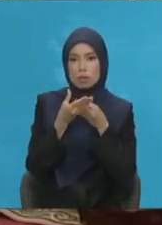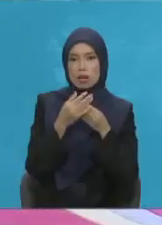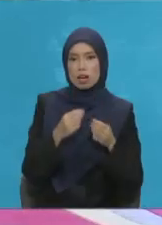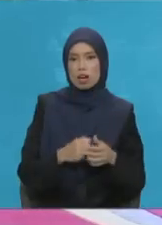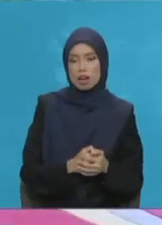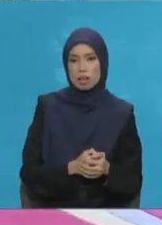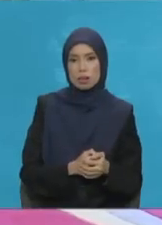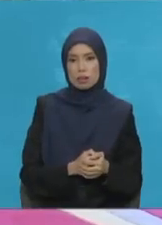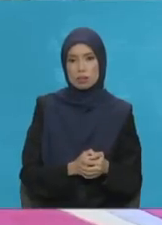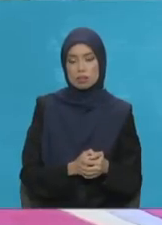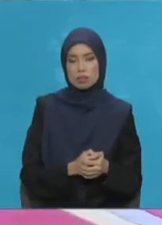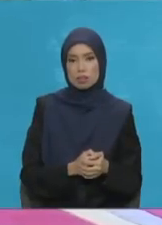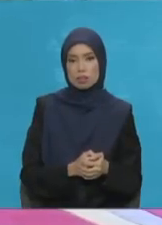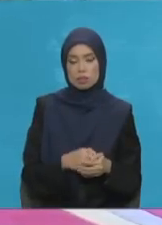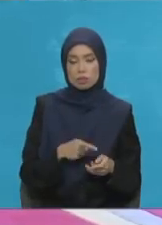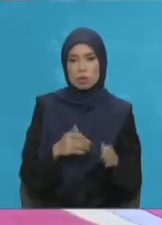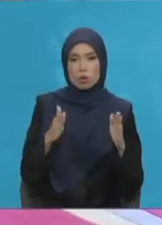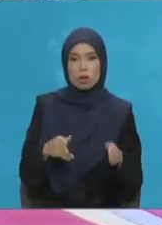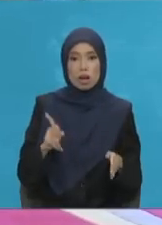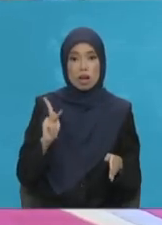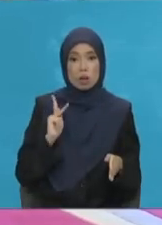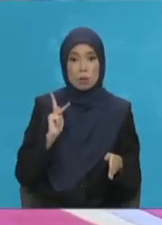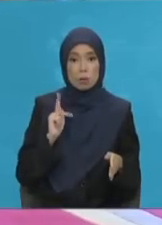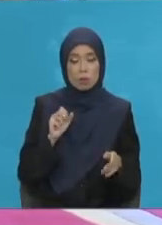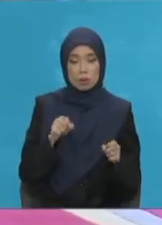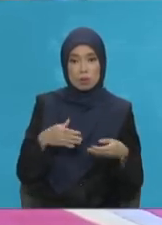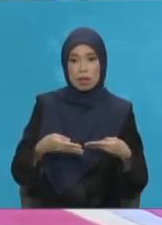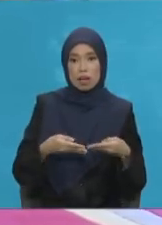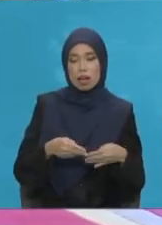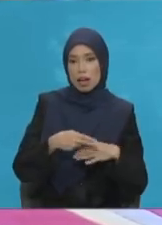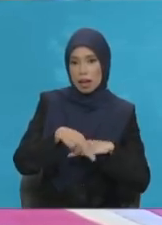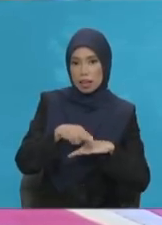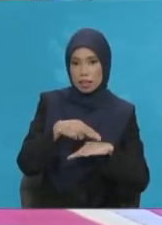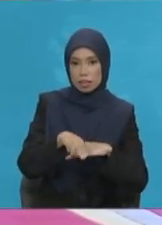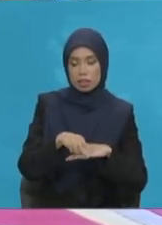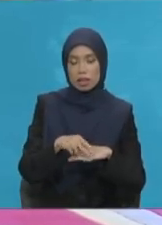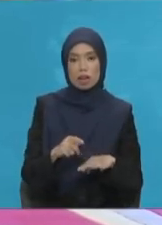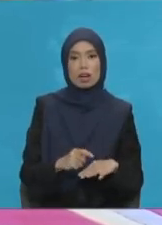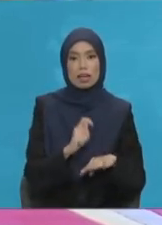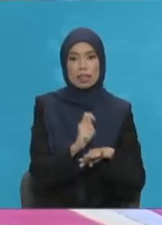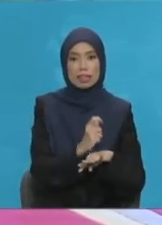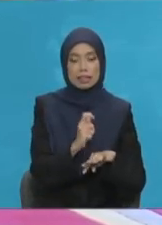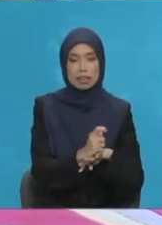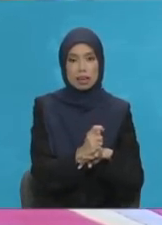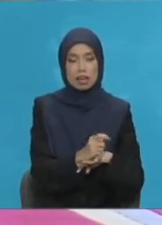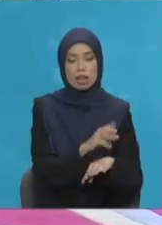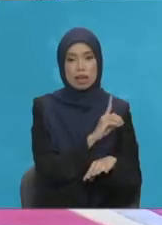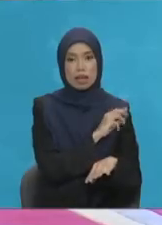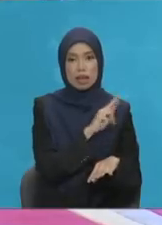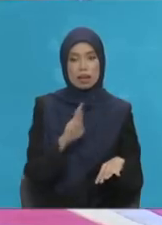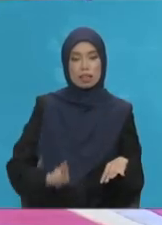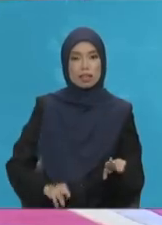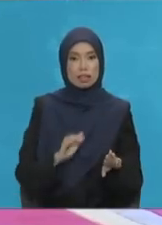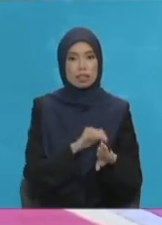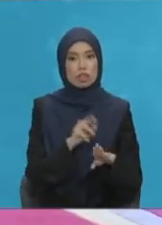sang Gamara di Raja supaya mengepalai rombongan menghantar tanda di raja dan pertunangan di Raja ke istana